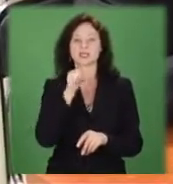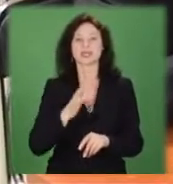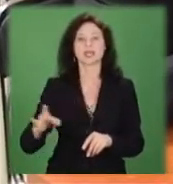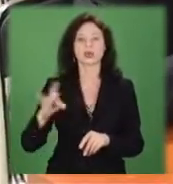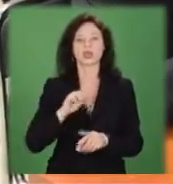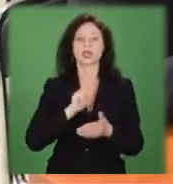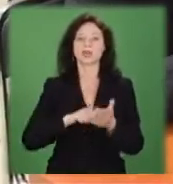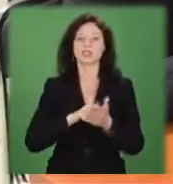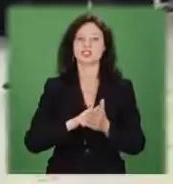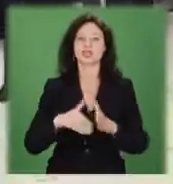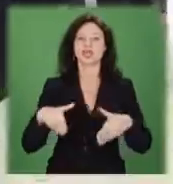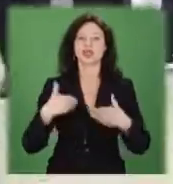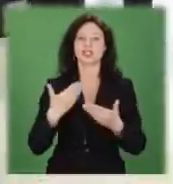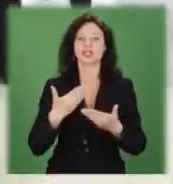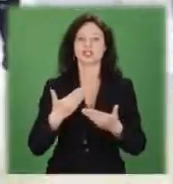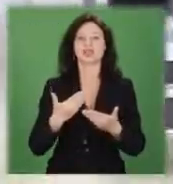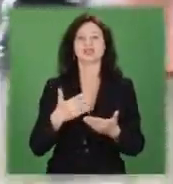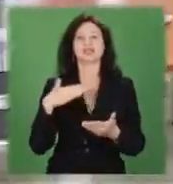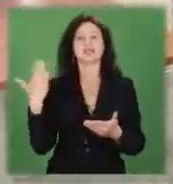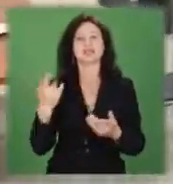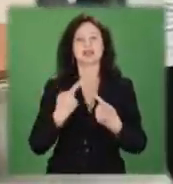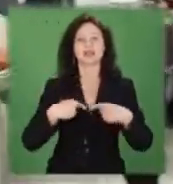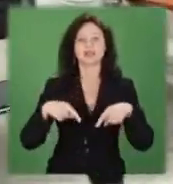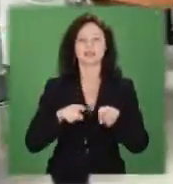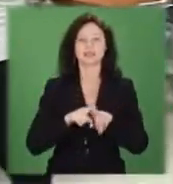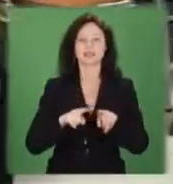районах. Причина – отсутствие обращений на проверку со